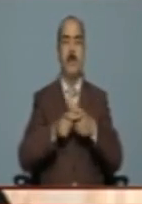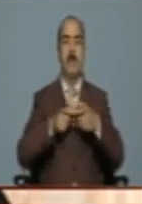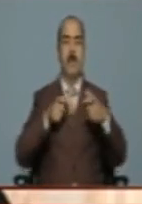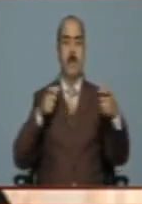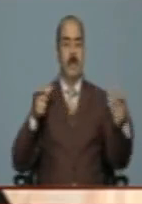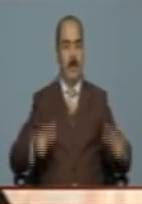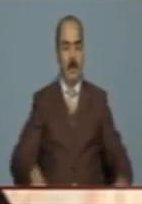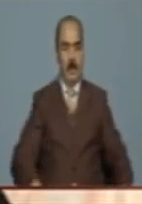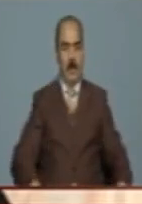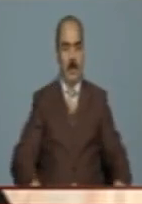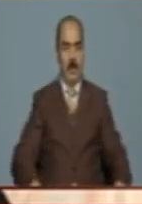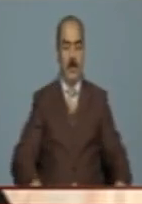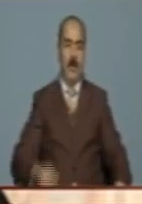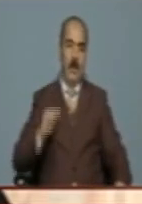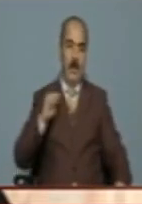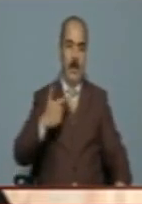ثانيا،